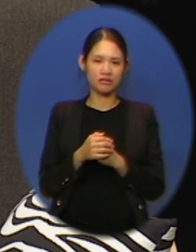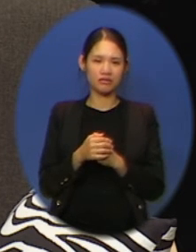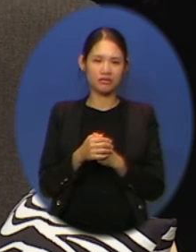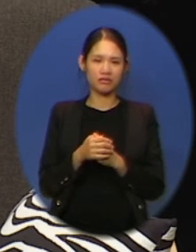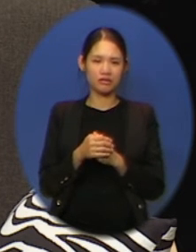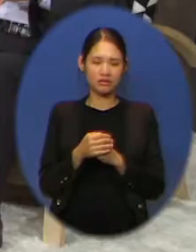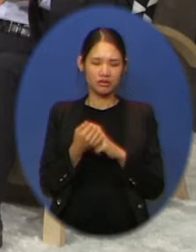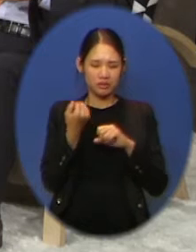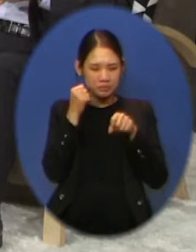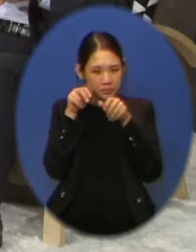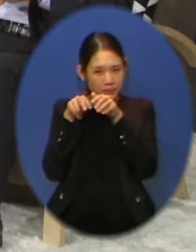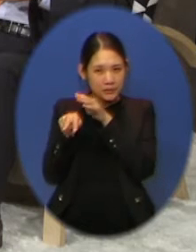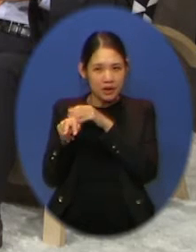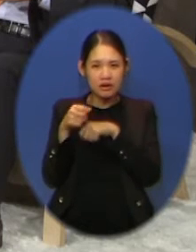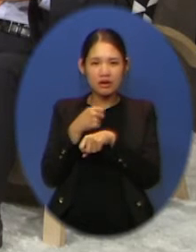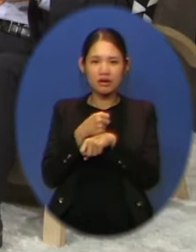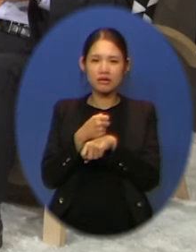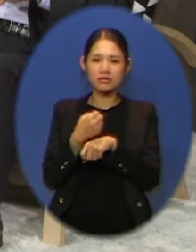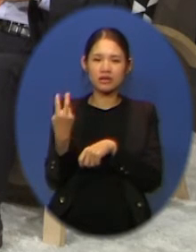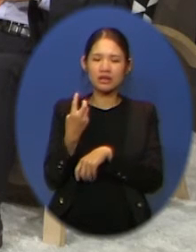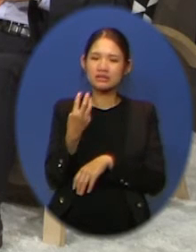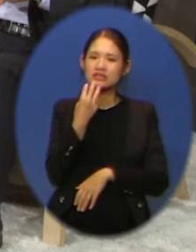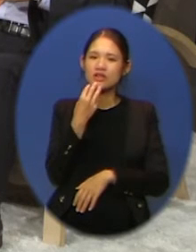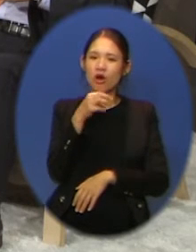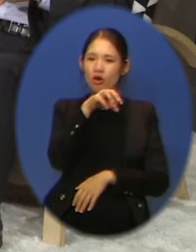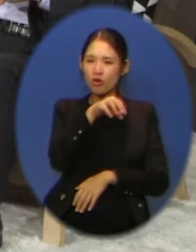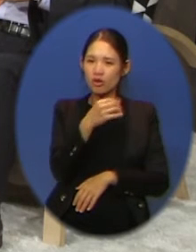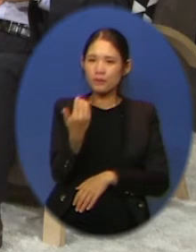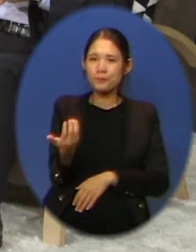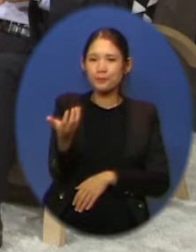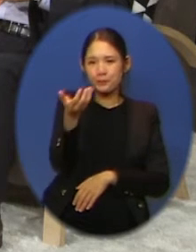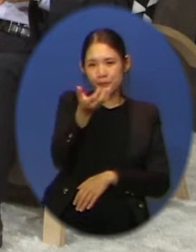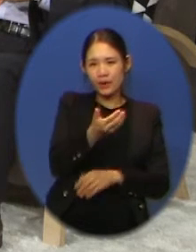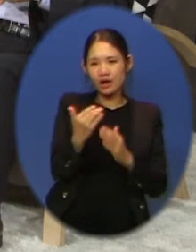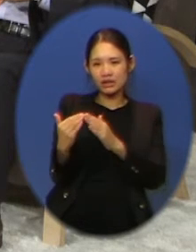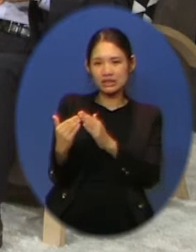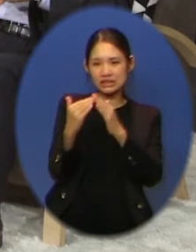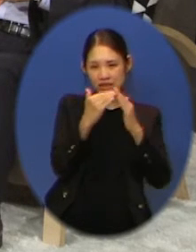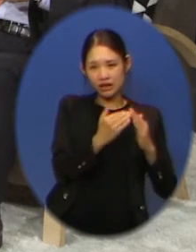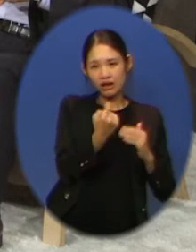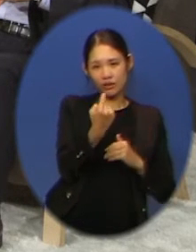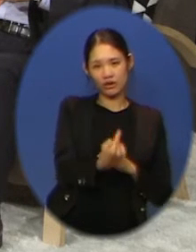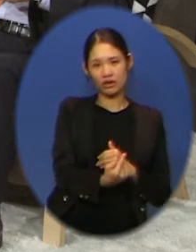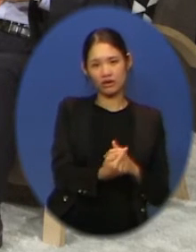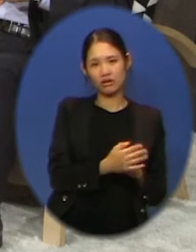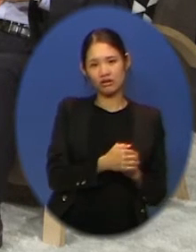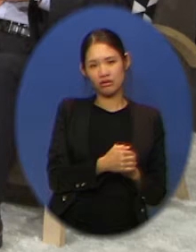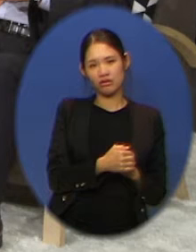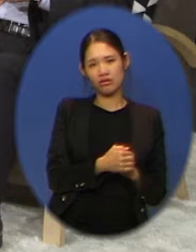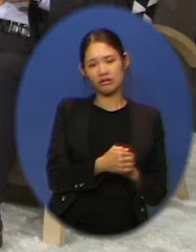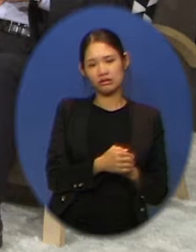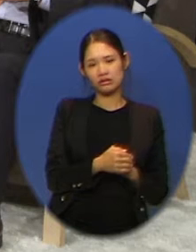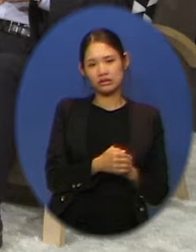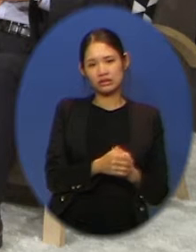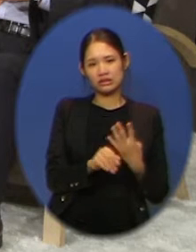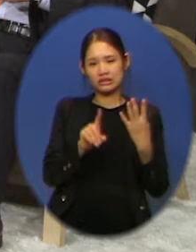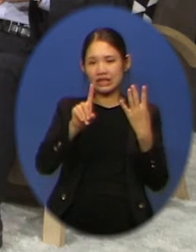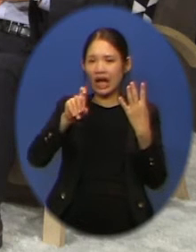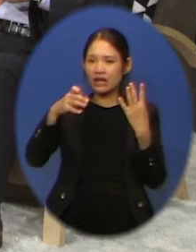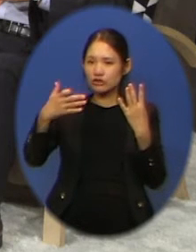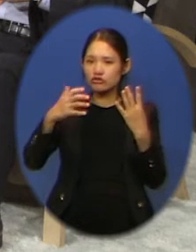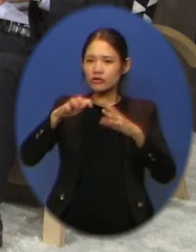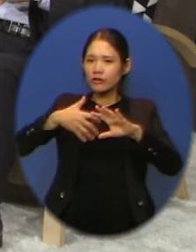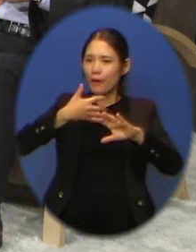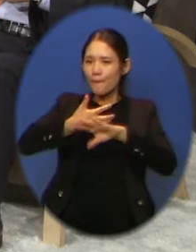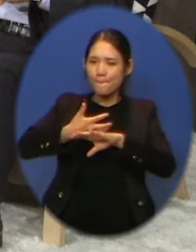피난 가서 이제 서울로 다시 이사 와서 그 4.19 혁명을 눈으로